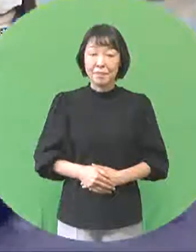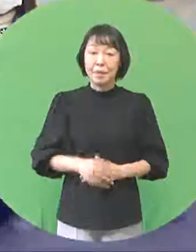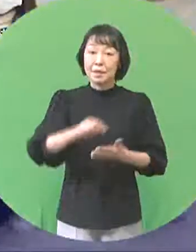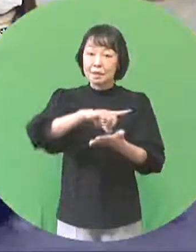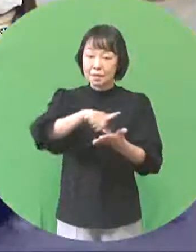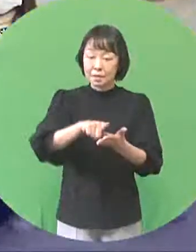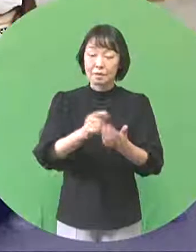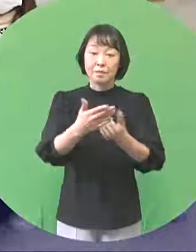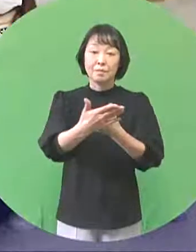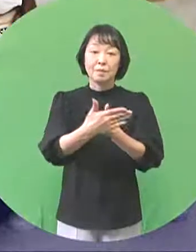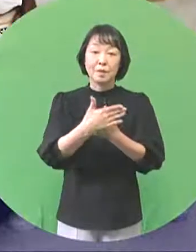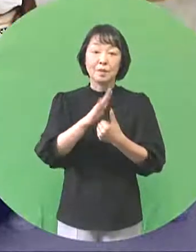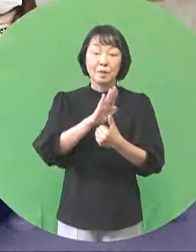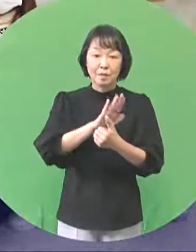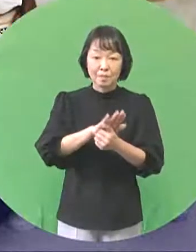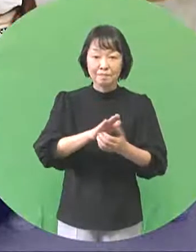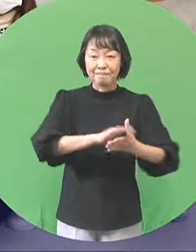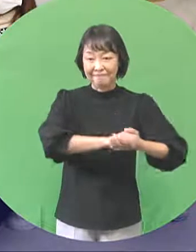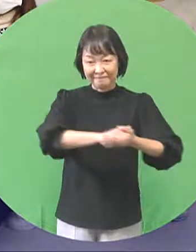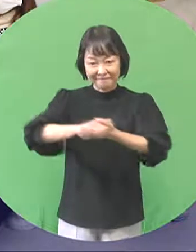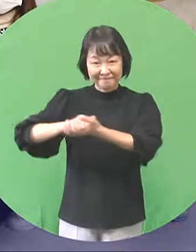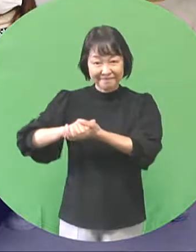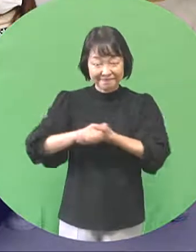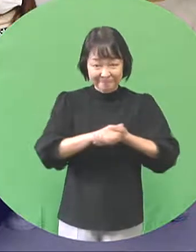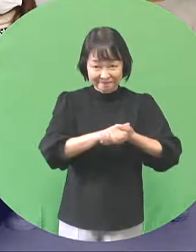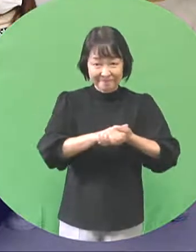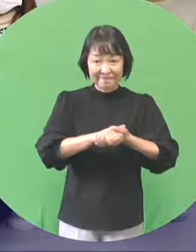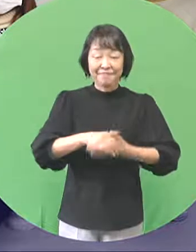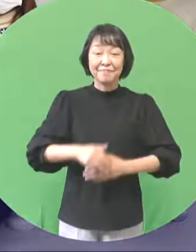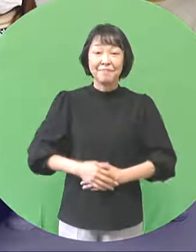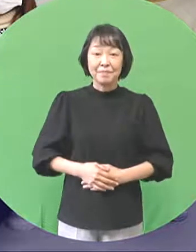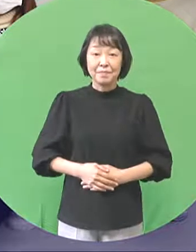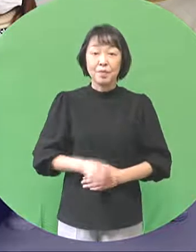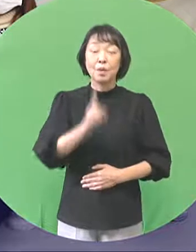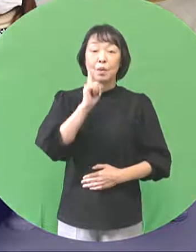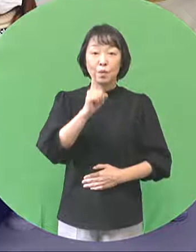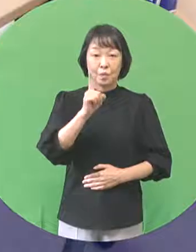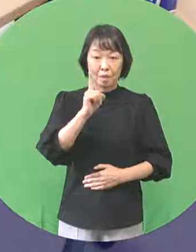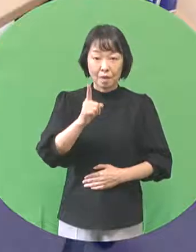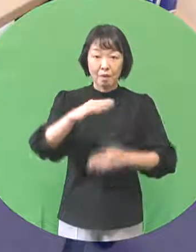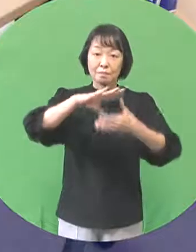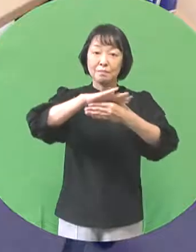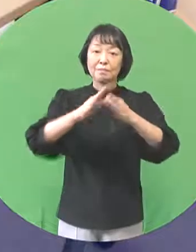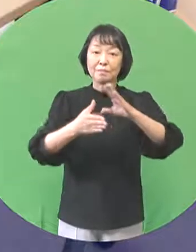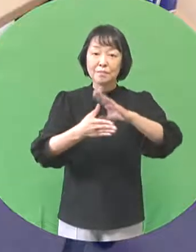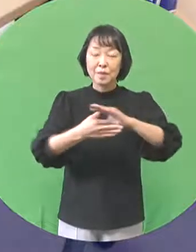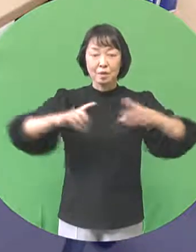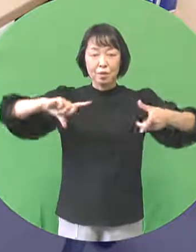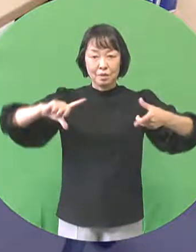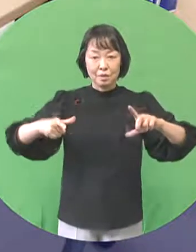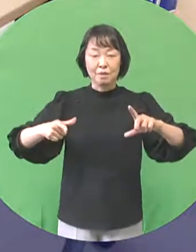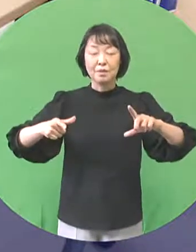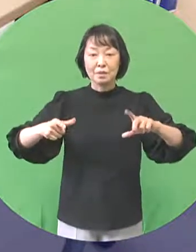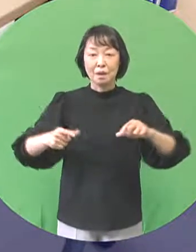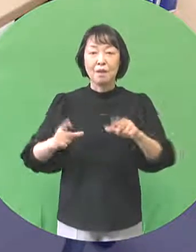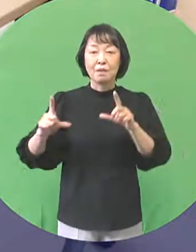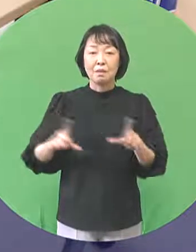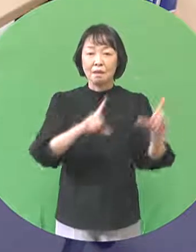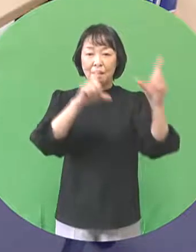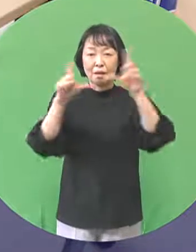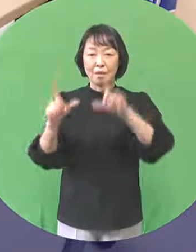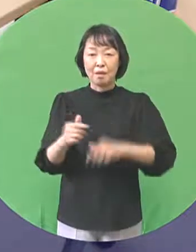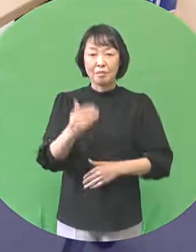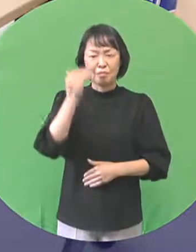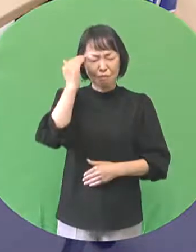外国人の皆さんは地域社会を支える大切なパートナー。しかし言葉や習慣などの違